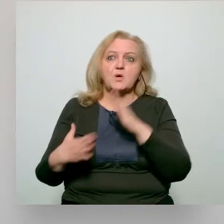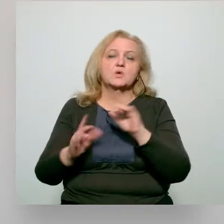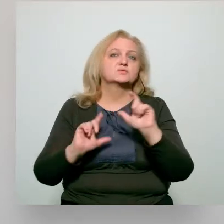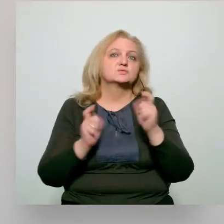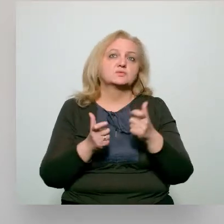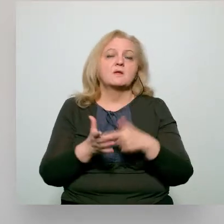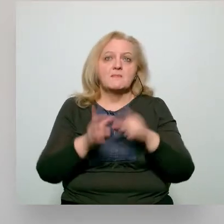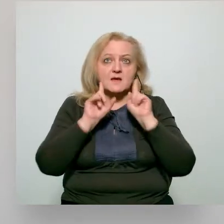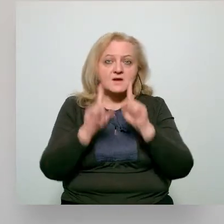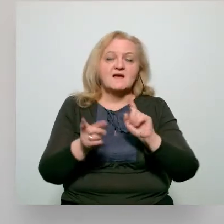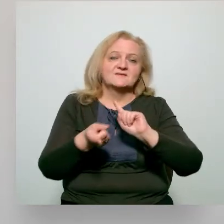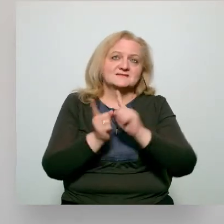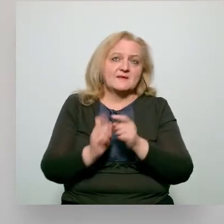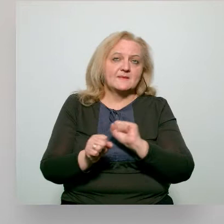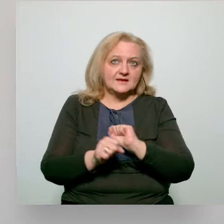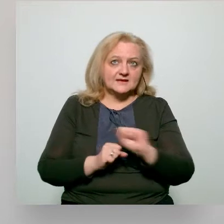rzeczywiście